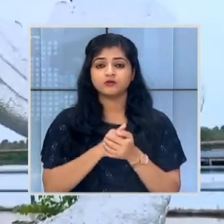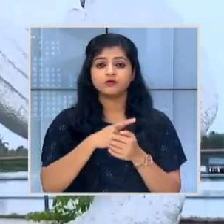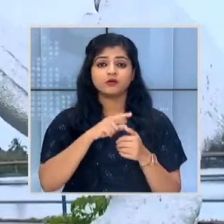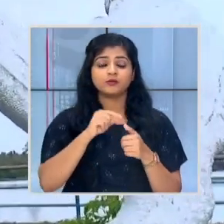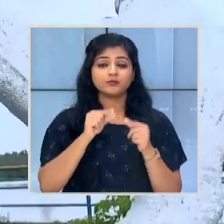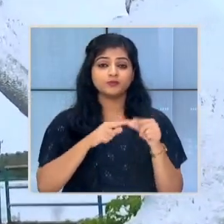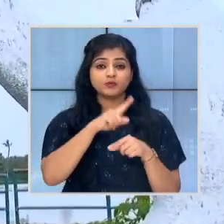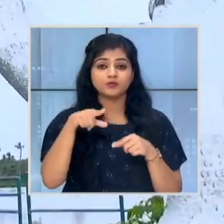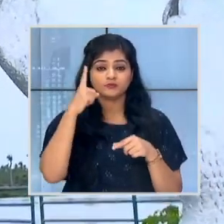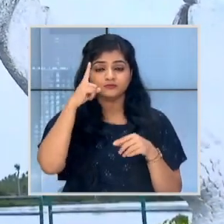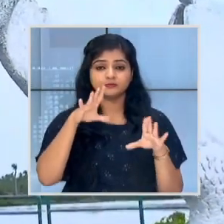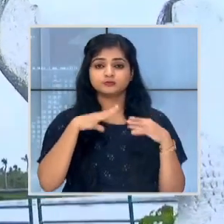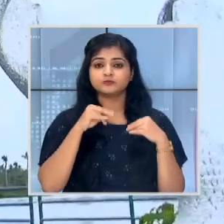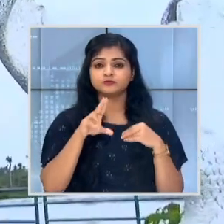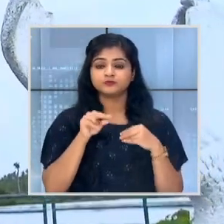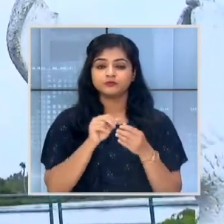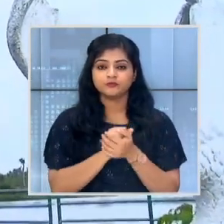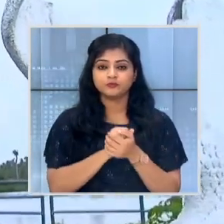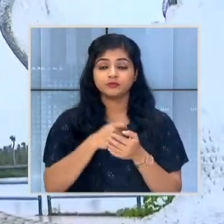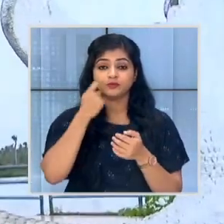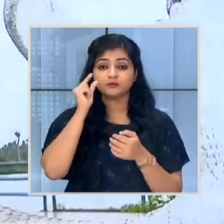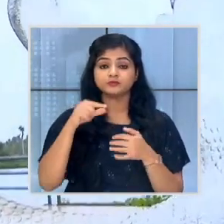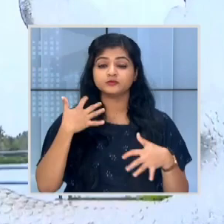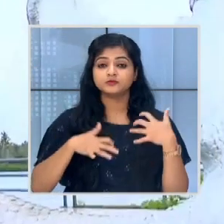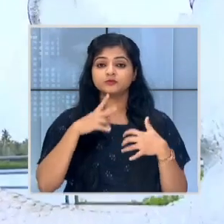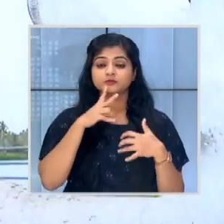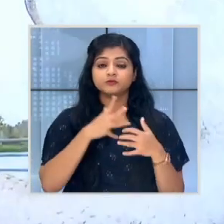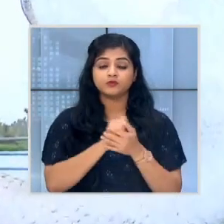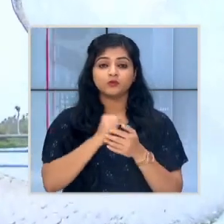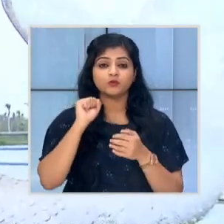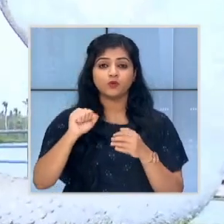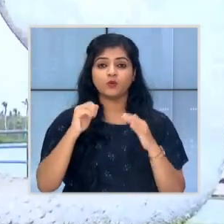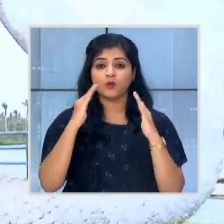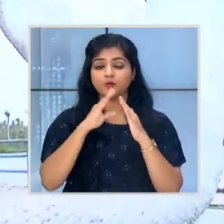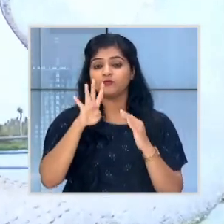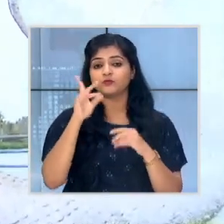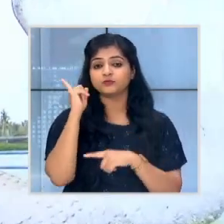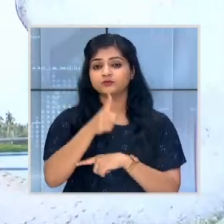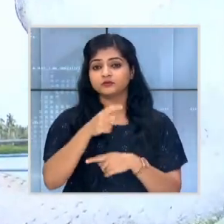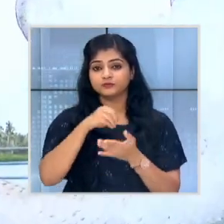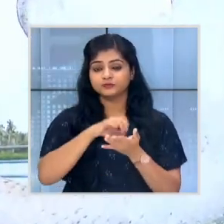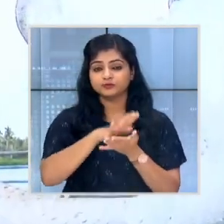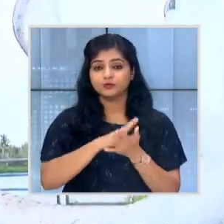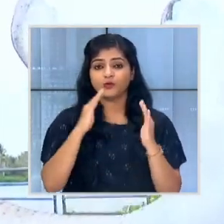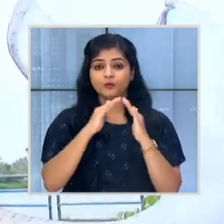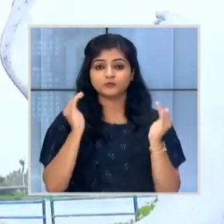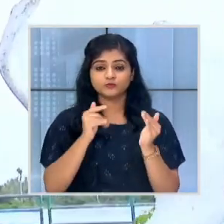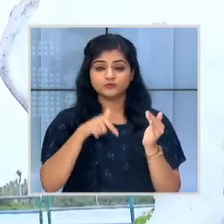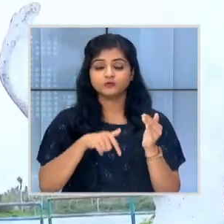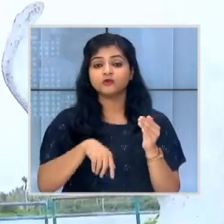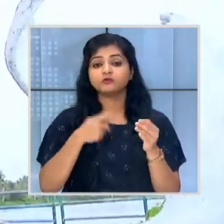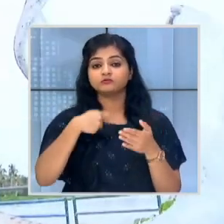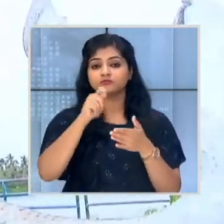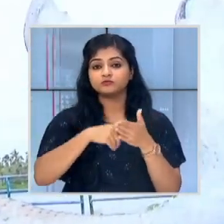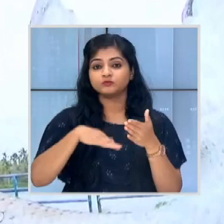ഒരിക്കലും മനസാക്ഷിയെ നിരക്കുന്ന കാര്യമല്ല. കാരണം അദ്ദേഹം തന്നെ പറയുന്നത് അദ്ദേഹത്തിൻ്റെ വീട് 4 സെൻറ്റ് മാത്രമാണ് ആ വീട്, ആ വീട് ജപ്തി ചെയ്യണം എന്നുള്ള നോട്ടീസ് ഇന്നാണ് അദ്ദേഹത്തിന്